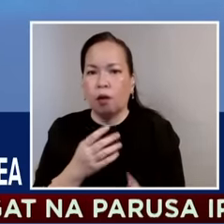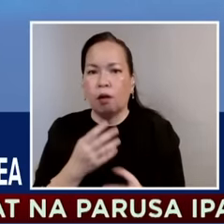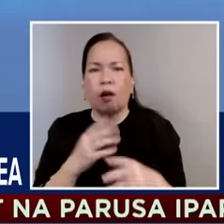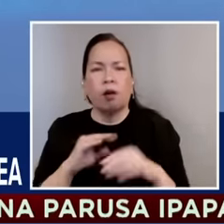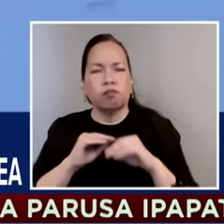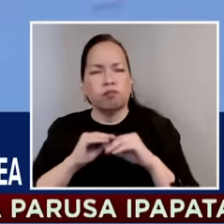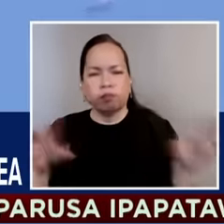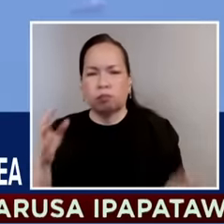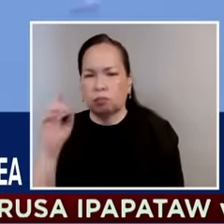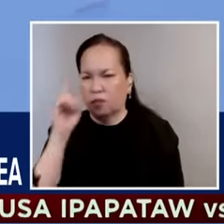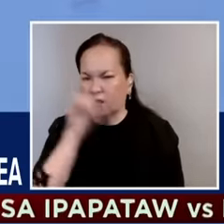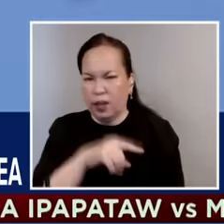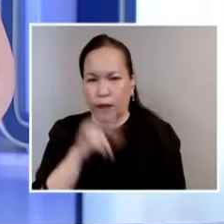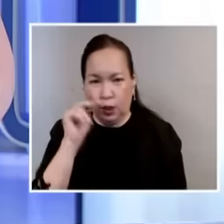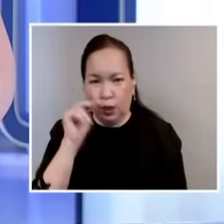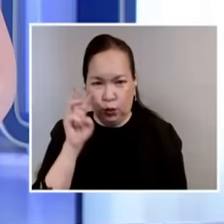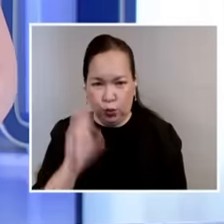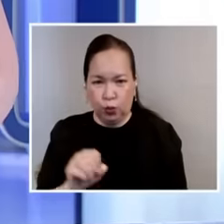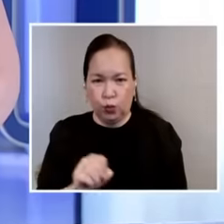news.